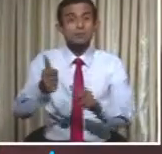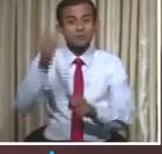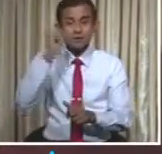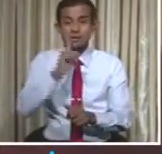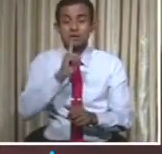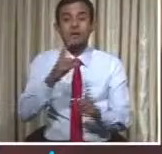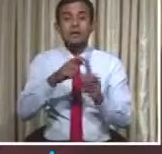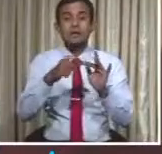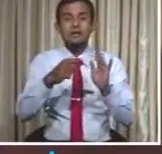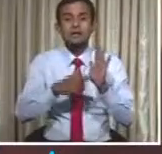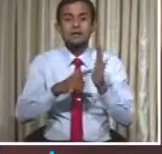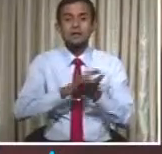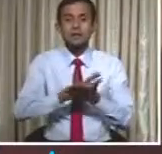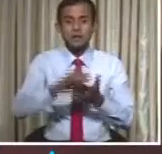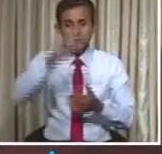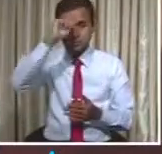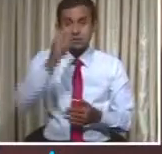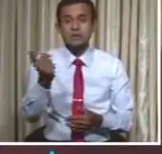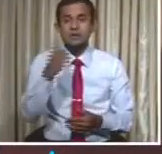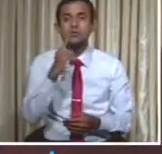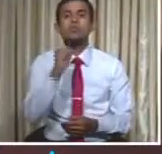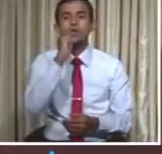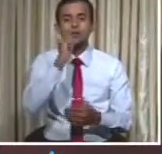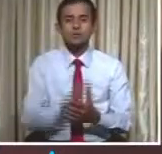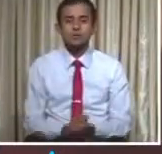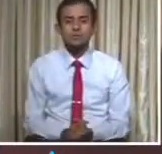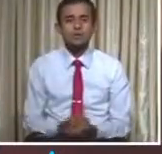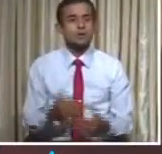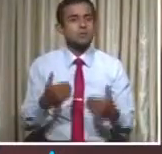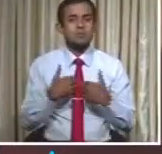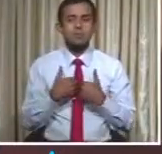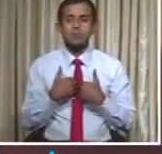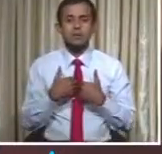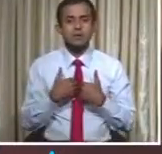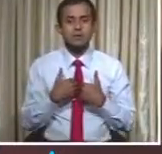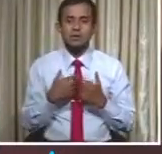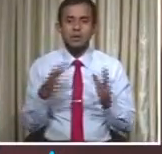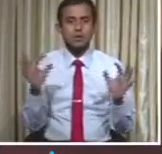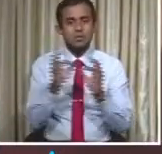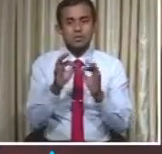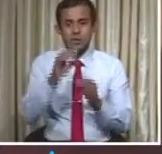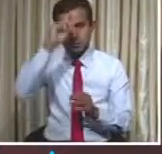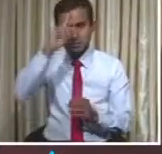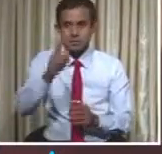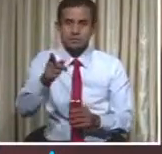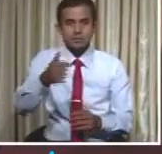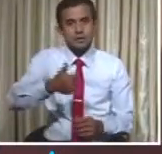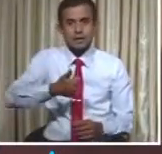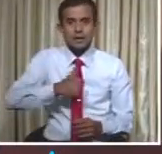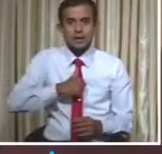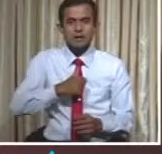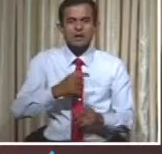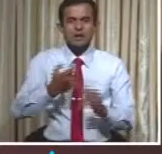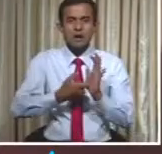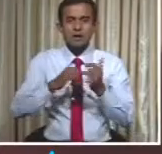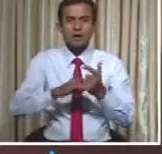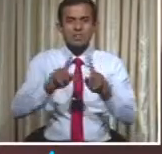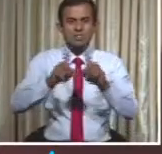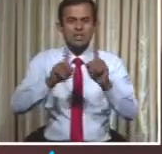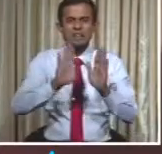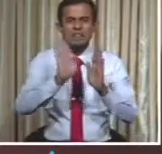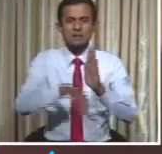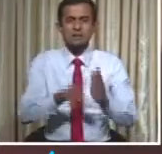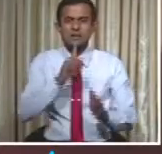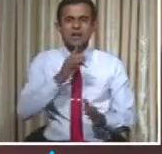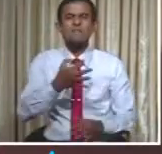දිනේෂ් ගුණවර්ධන සභානායකතුමා කිව්වේ? මම නම් ගරු බුද්ධික පතිරණ මන්ත්‍රීතුමා සමග එකඟයි. ඇත්තටම රුපියල් 10කින් කපා හරිනවා කියන